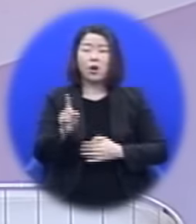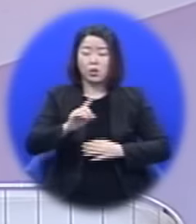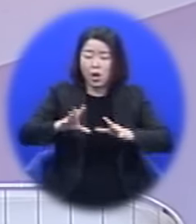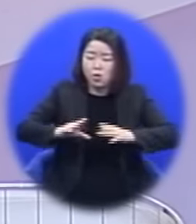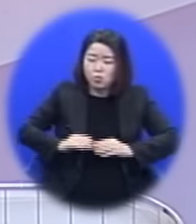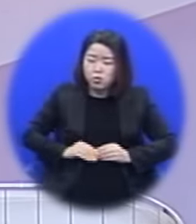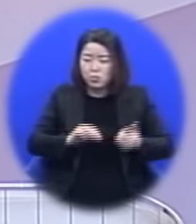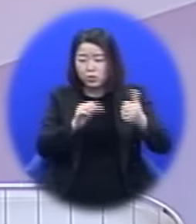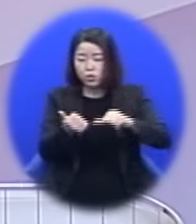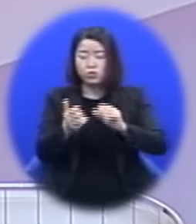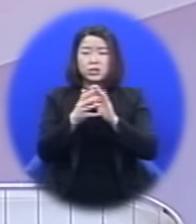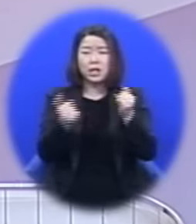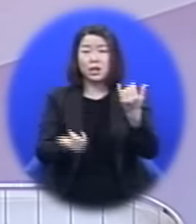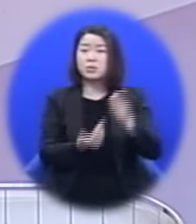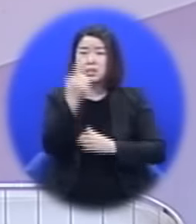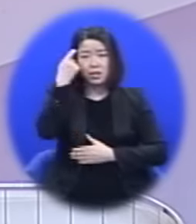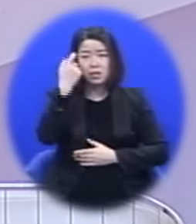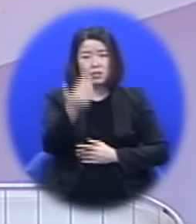죽는 사람이 있을 수 있지?